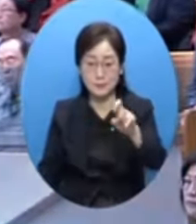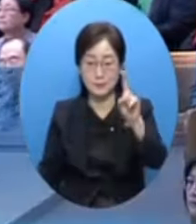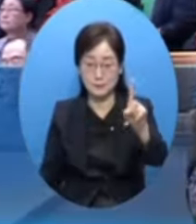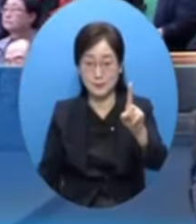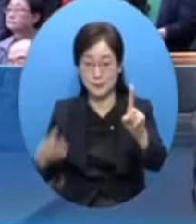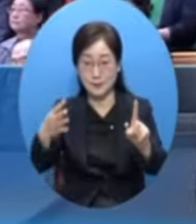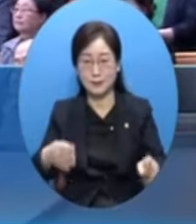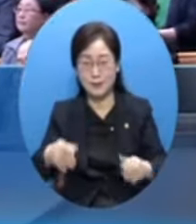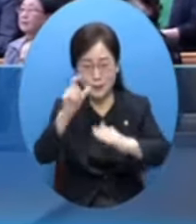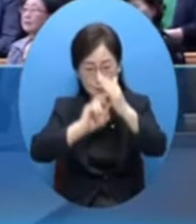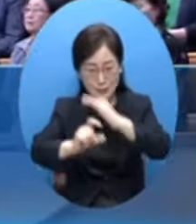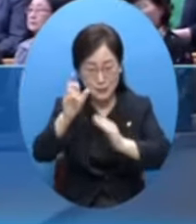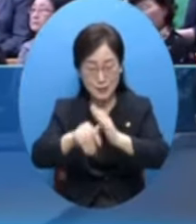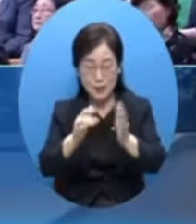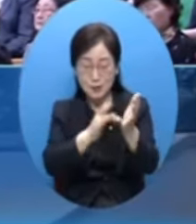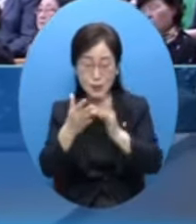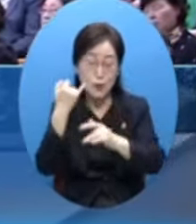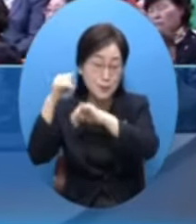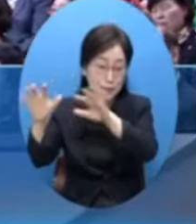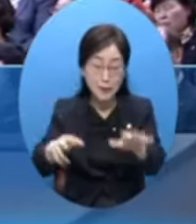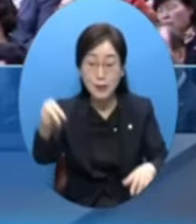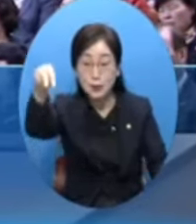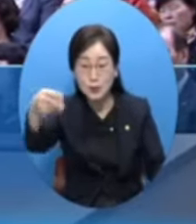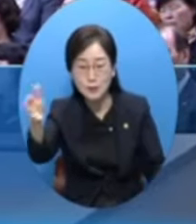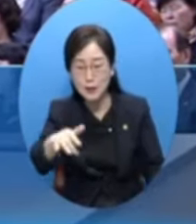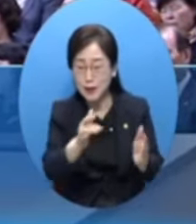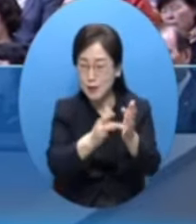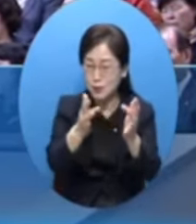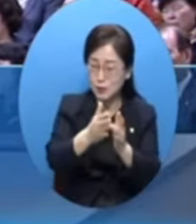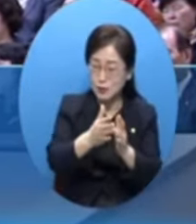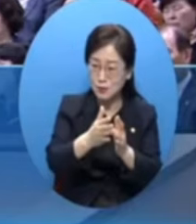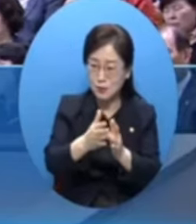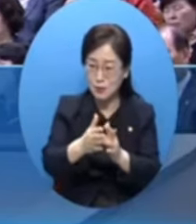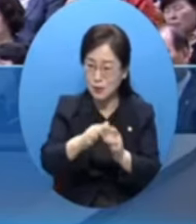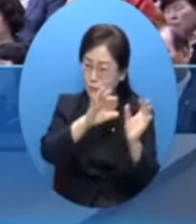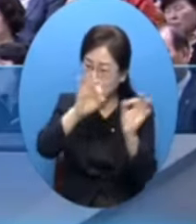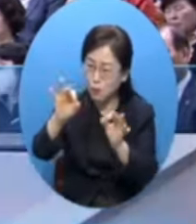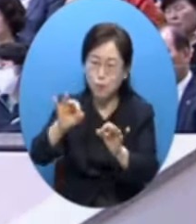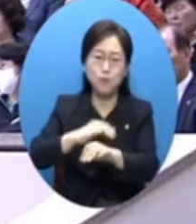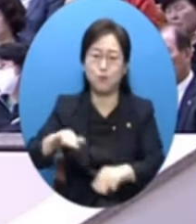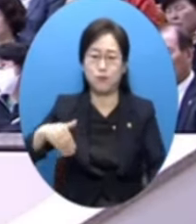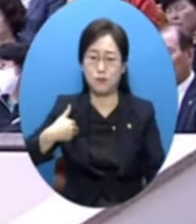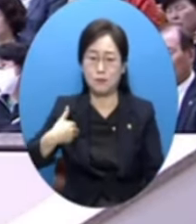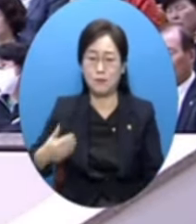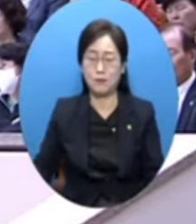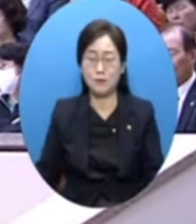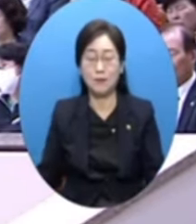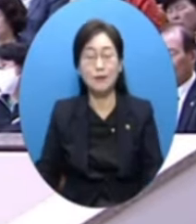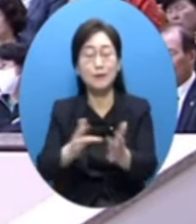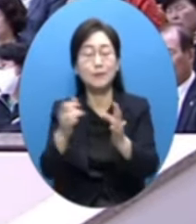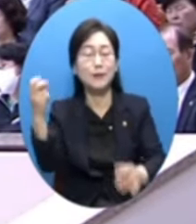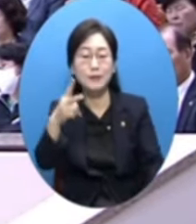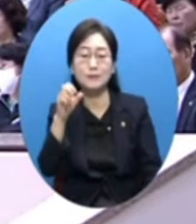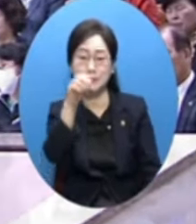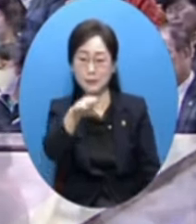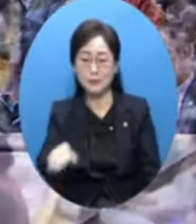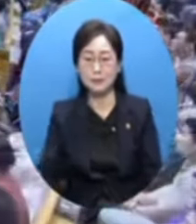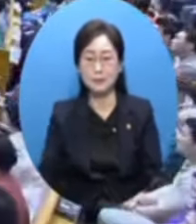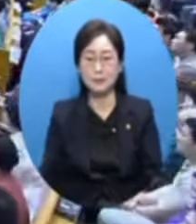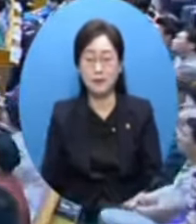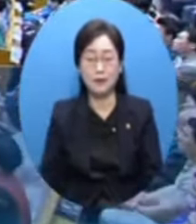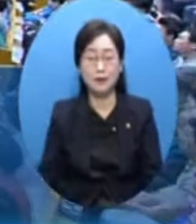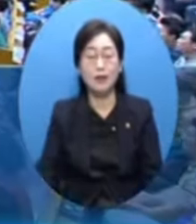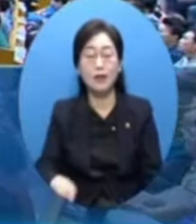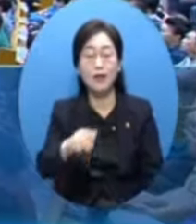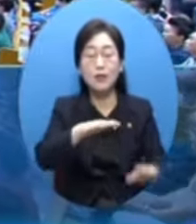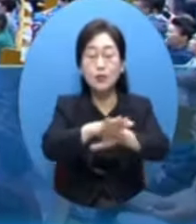날이 새어갈 때 예수께서 바닷가에 서셨으나 제자들이 예수인 줄 알지 못하는지라 이렇게 말씀합니다. 예수님 다시 말씀하십니다. 6절에 이르시되